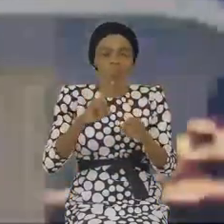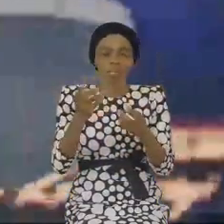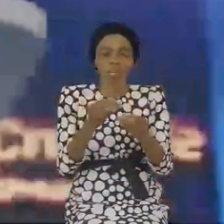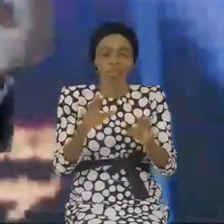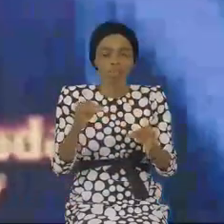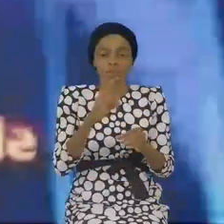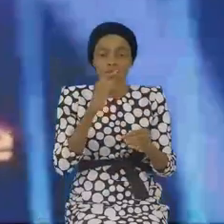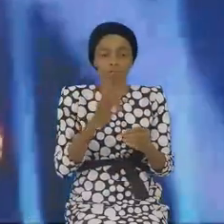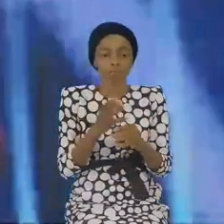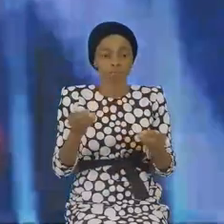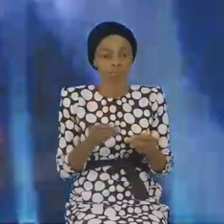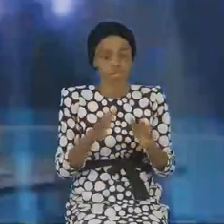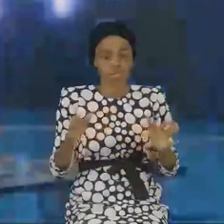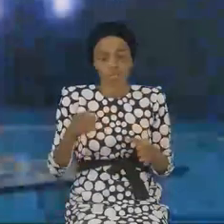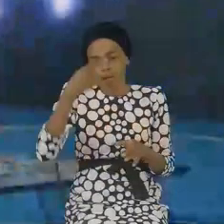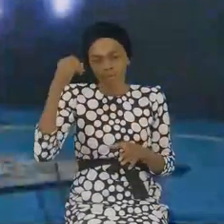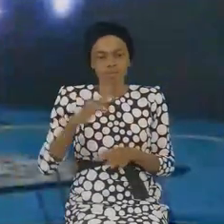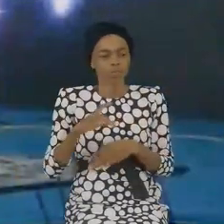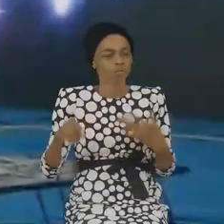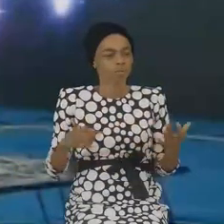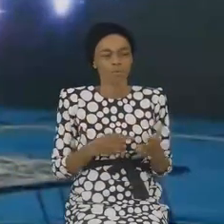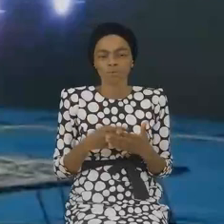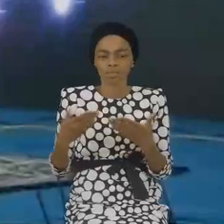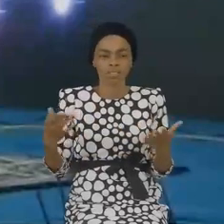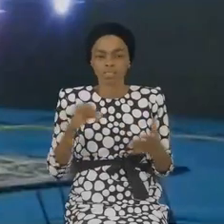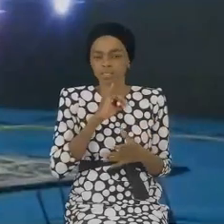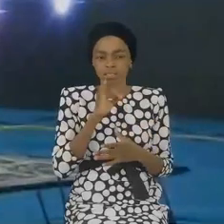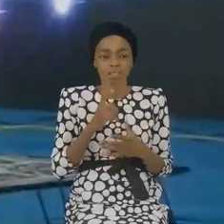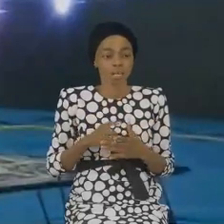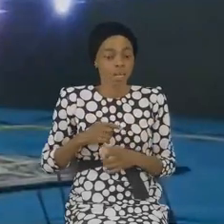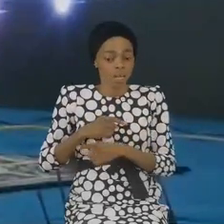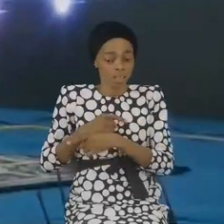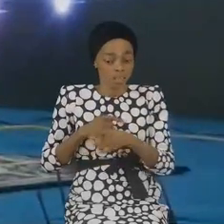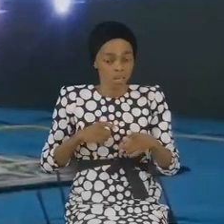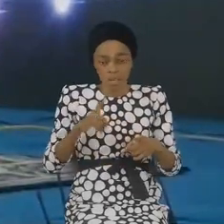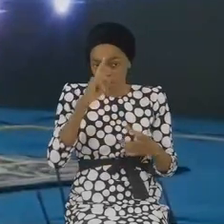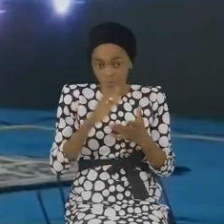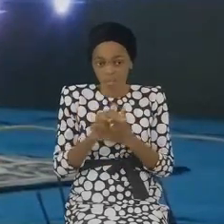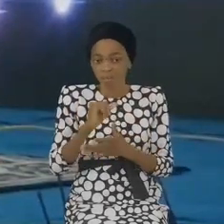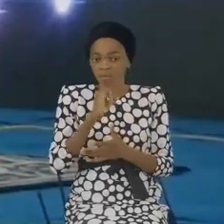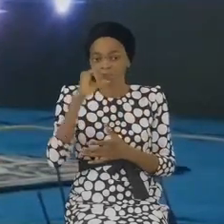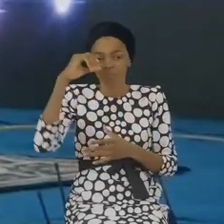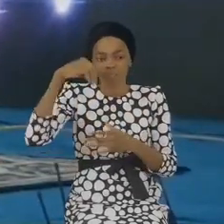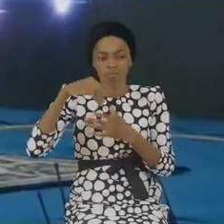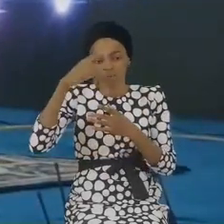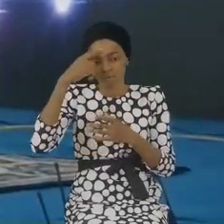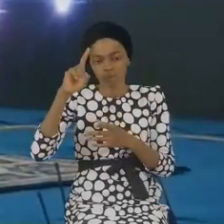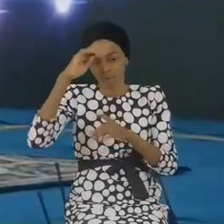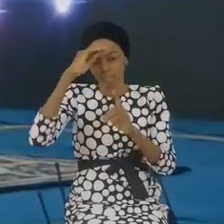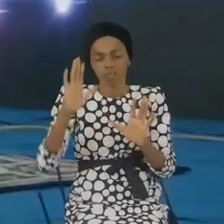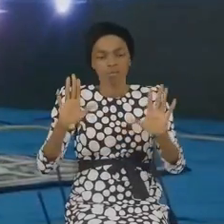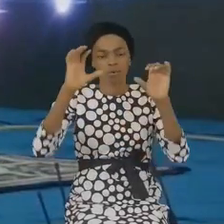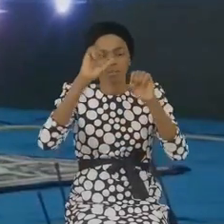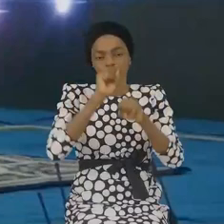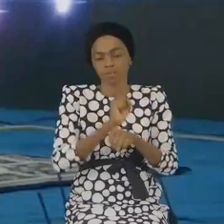Parce que malgré tout cela, ils continuaient à pécher et ne crurent point à ces prodiges. Alors on nous